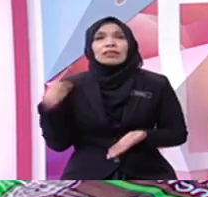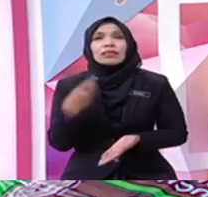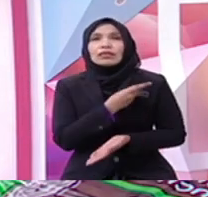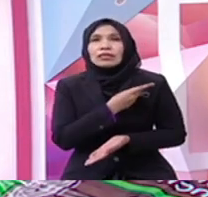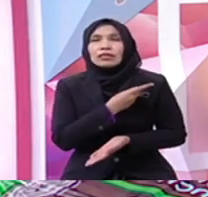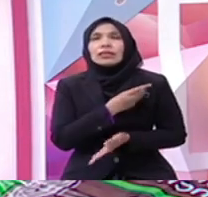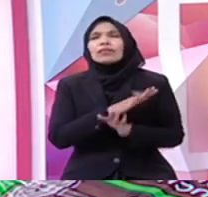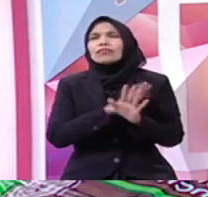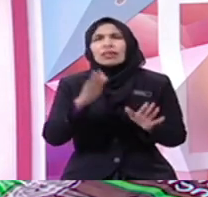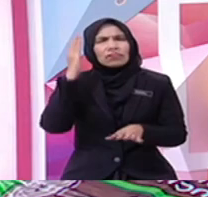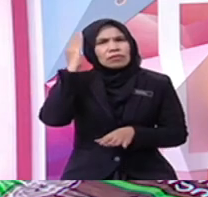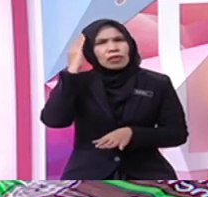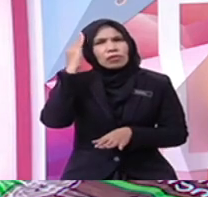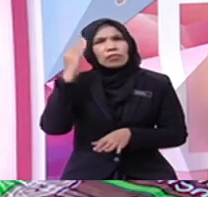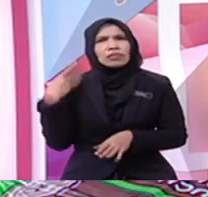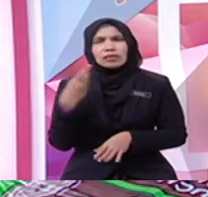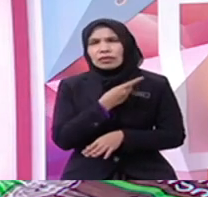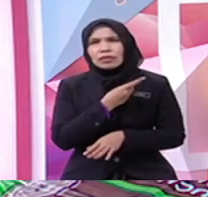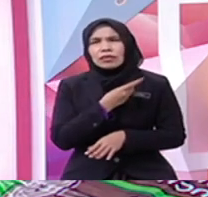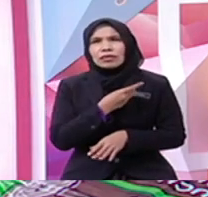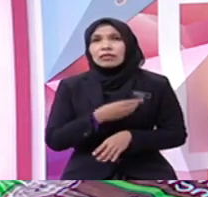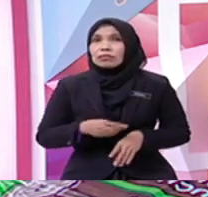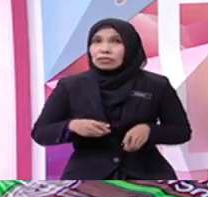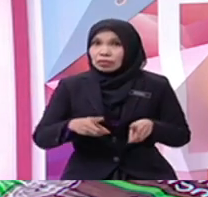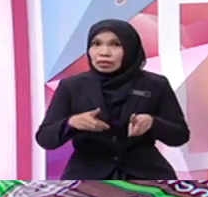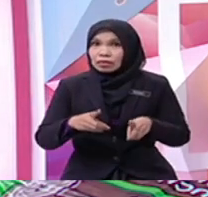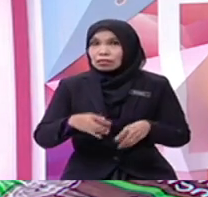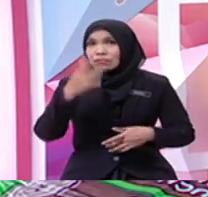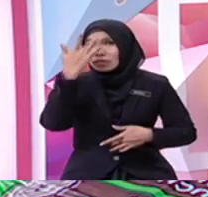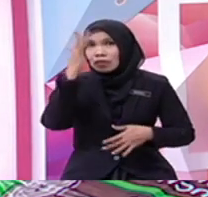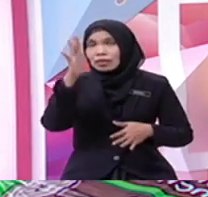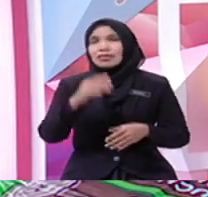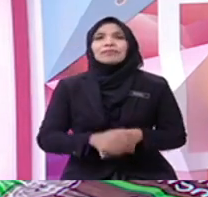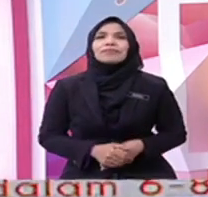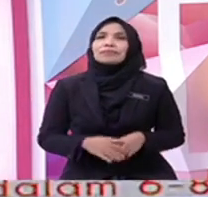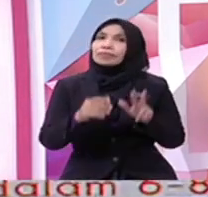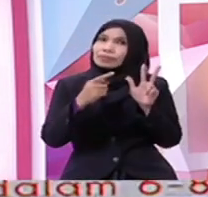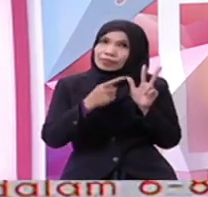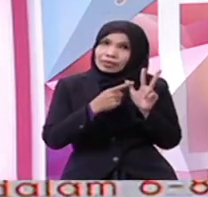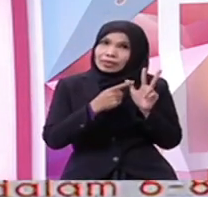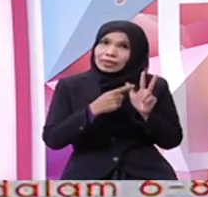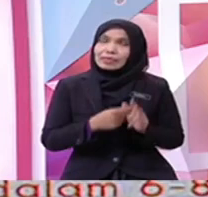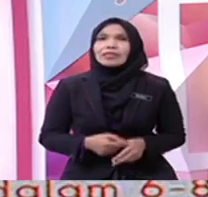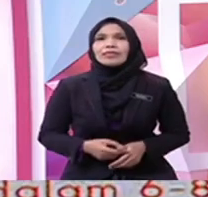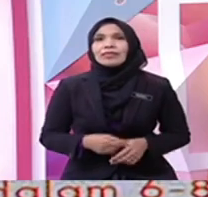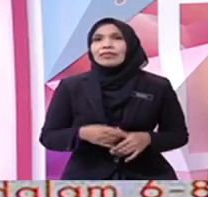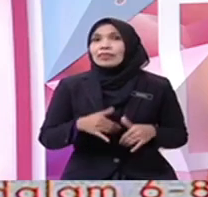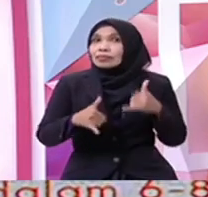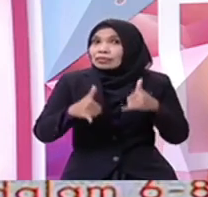tak sedap itu oke seterusnya adalah rutin selamanya Oke Supaya baiknya